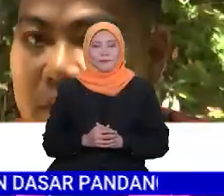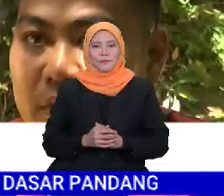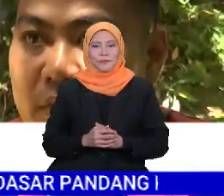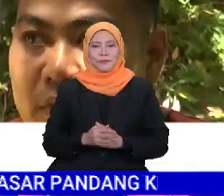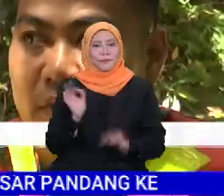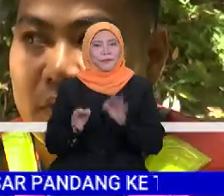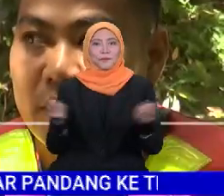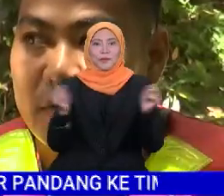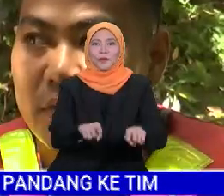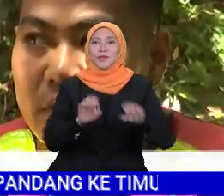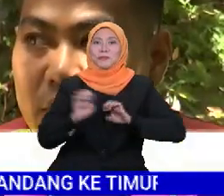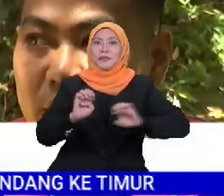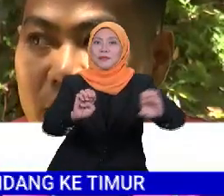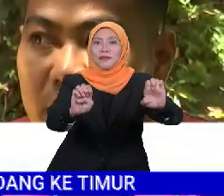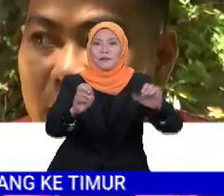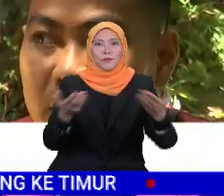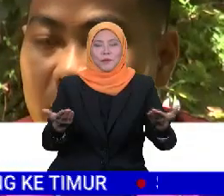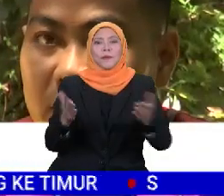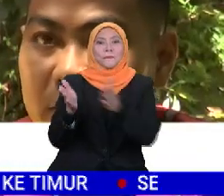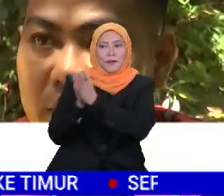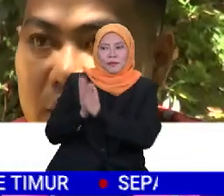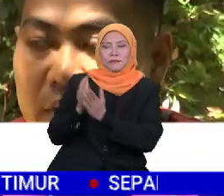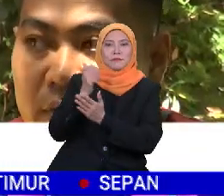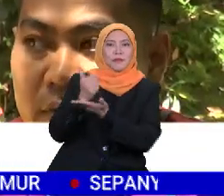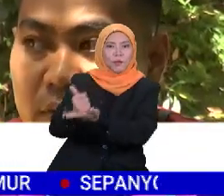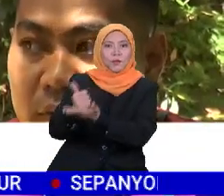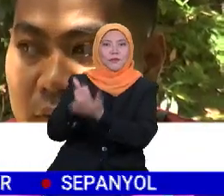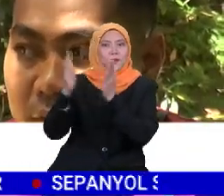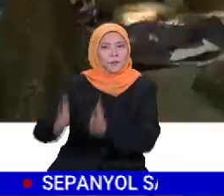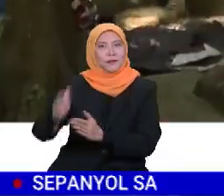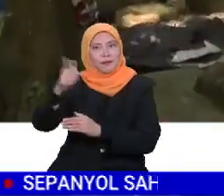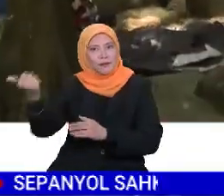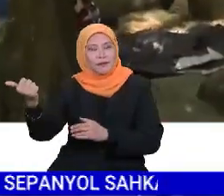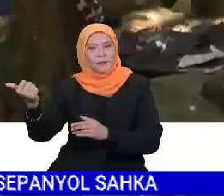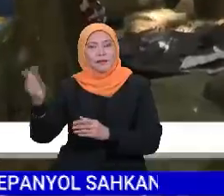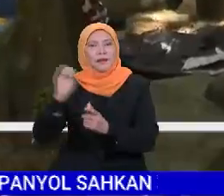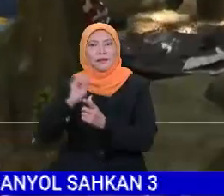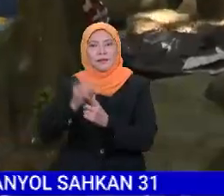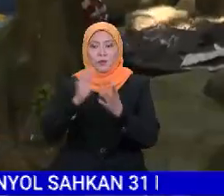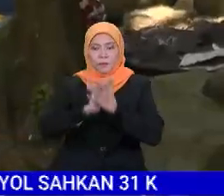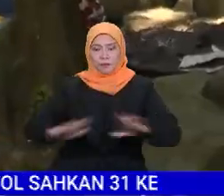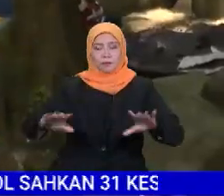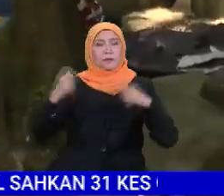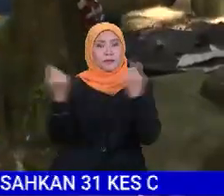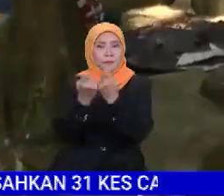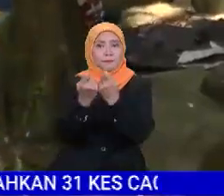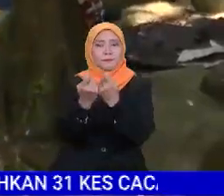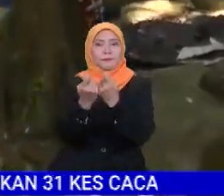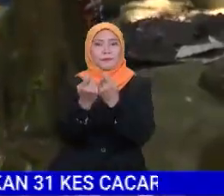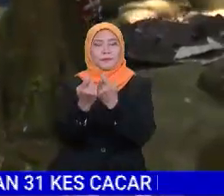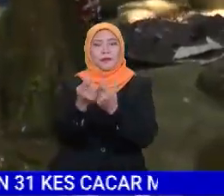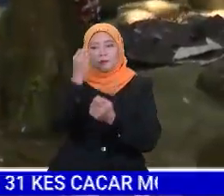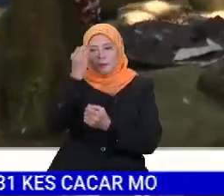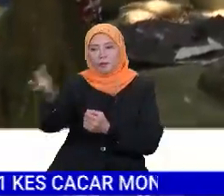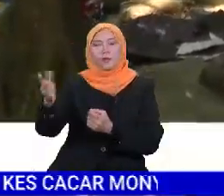Kiranya berlaku kecemasan, hendaklah meminta bantuan daripada orang lain ataupun pihak penyelamat, menyatakan di